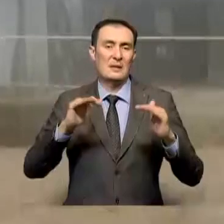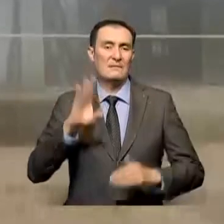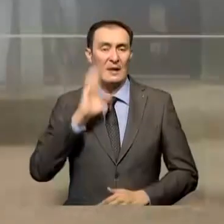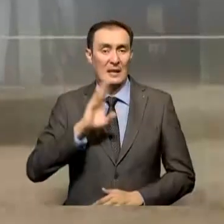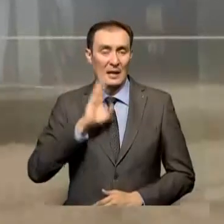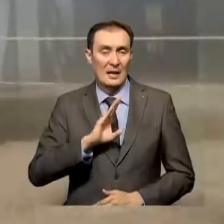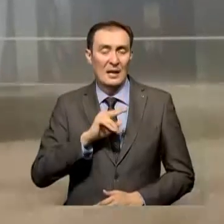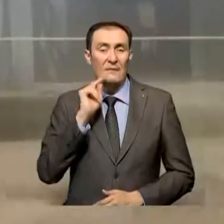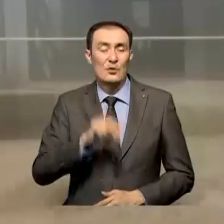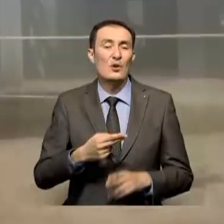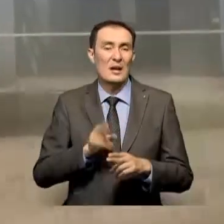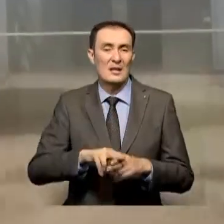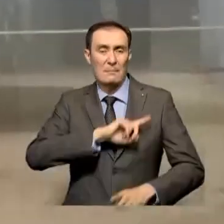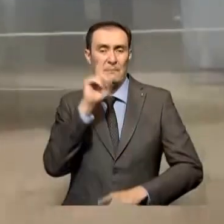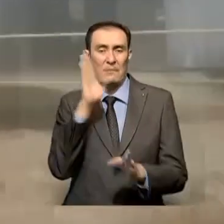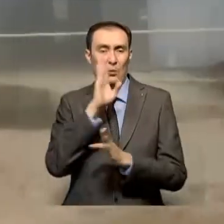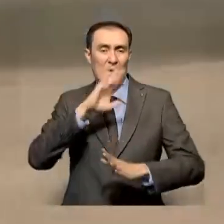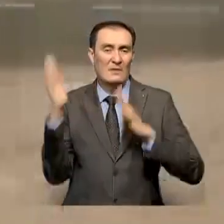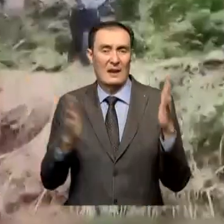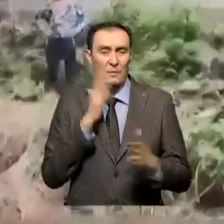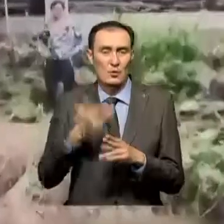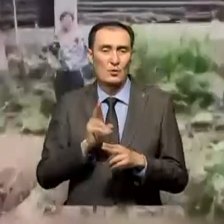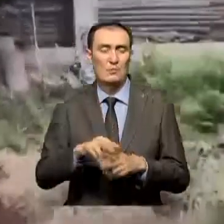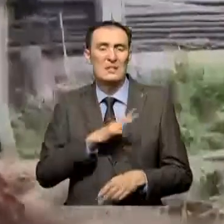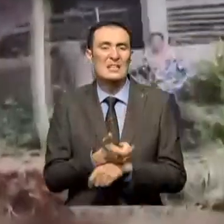воды. Виной всему тайфун Гаэми, который